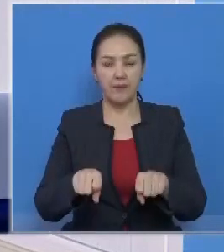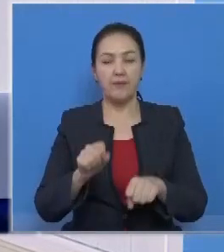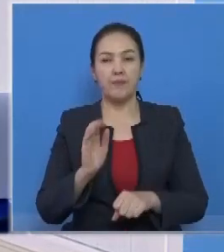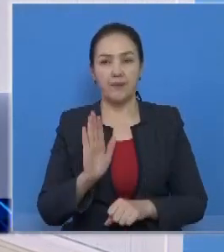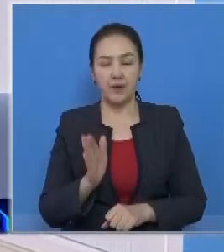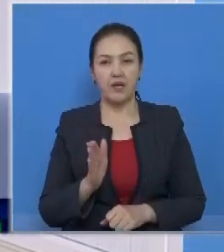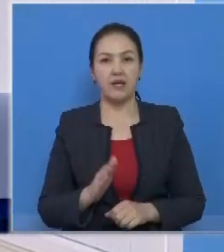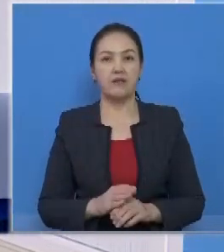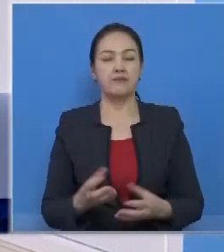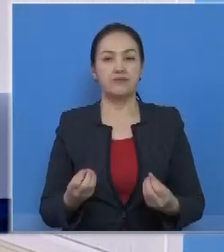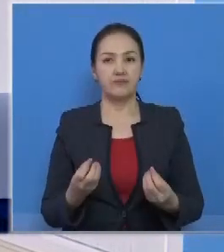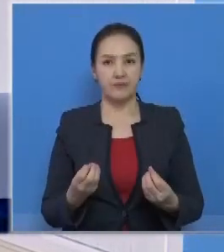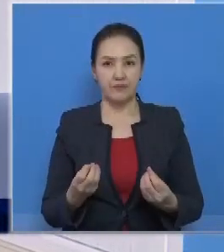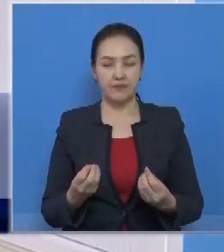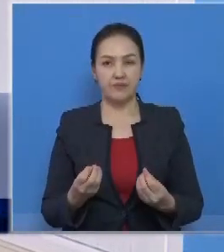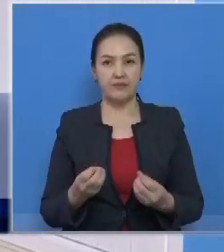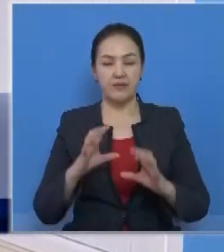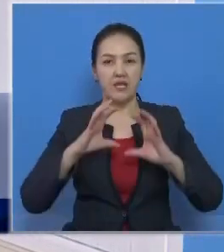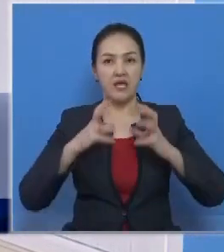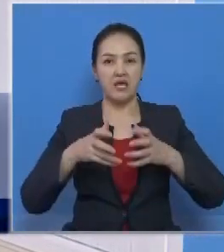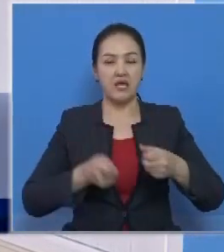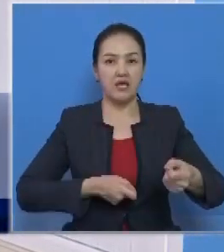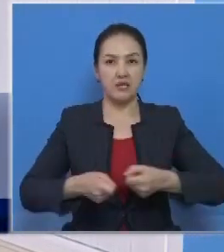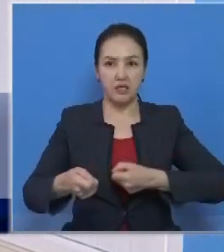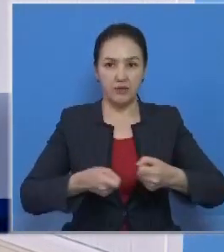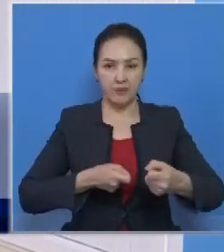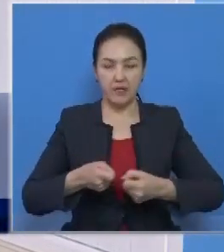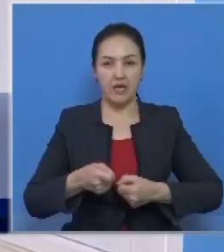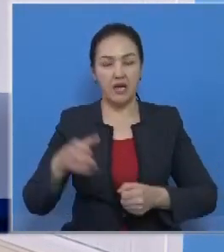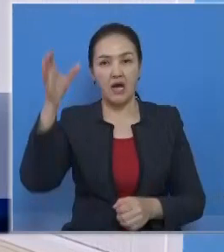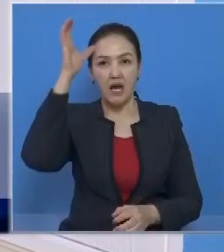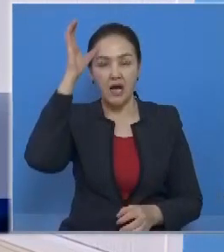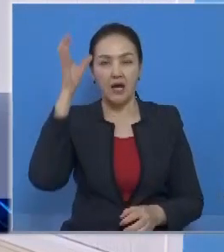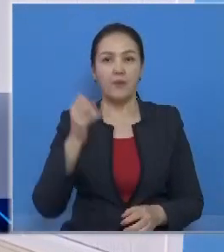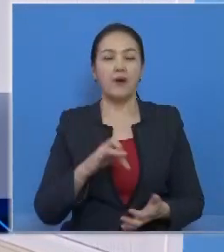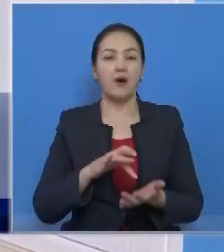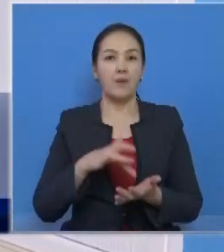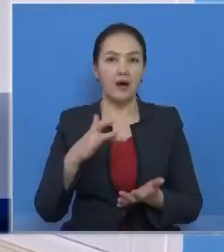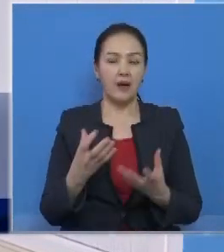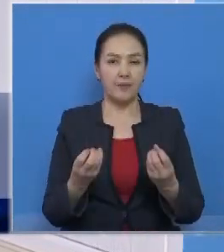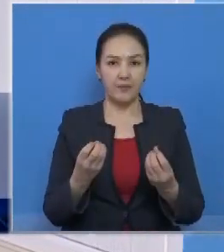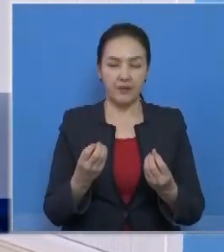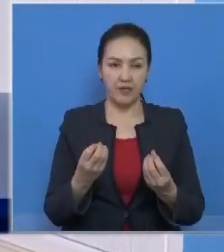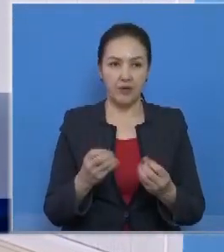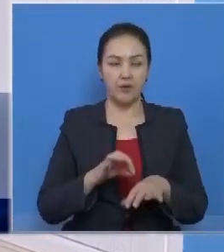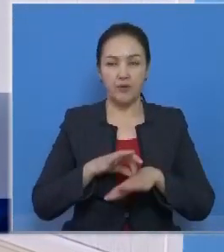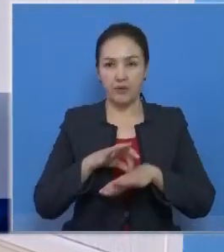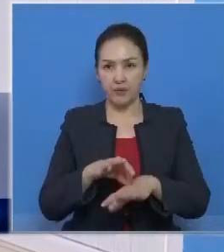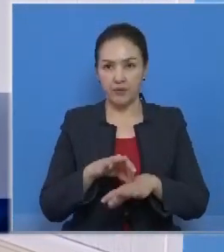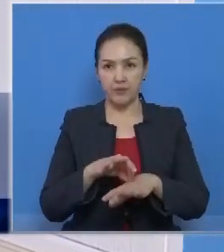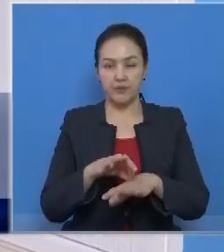отыр. Және әлемнің жетекші ғылыми орталықтарында тағылымдамадан өтуге